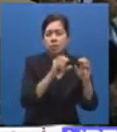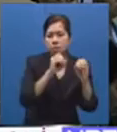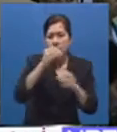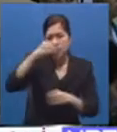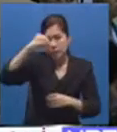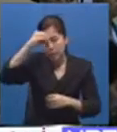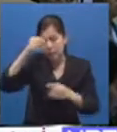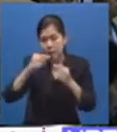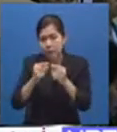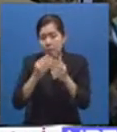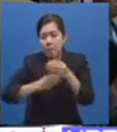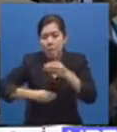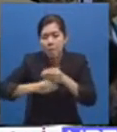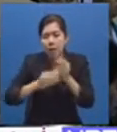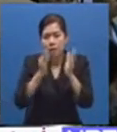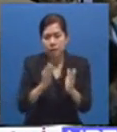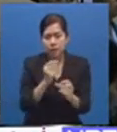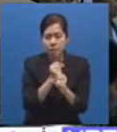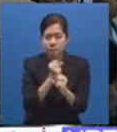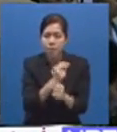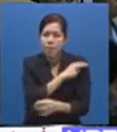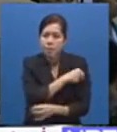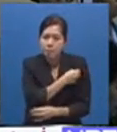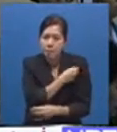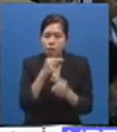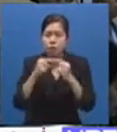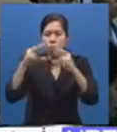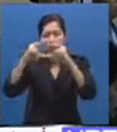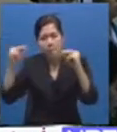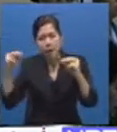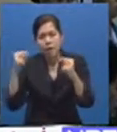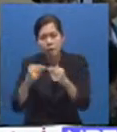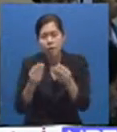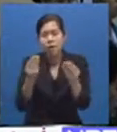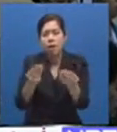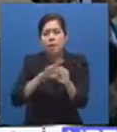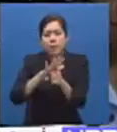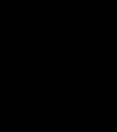และเพิ่มจำนวนแพทย์และพยาบาลให้มีศักยภาพเพียงพอต่อความต้องการของประเทศ